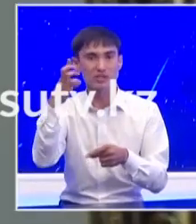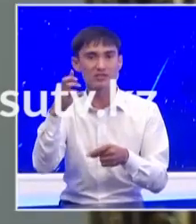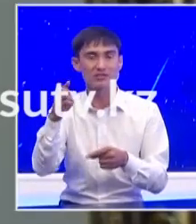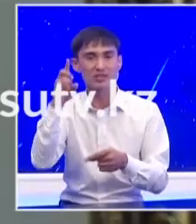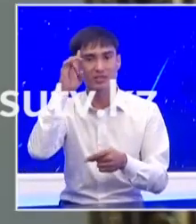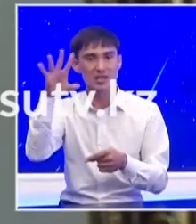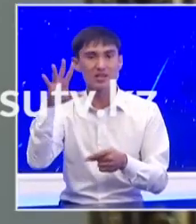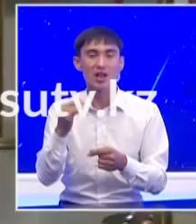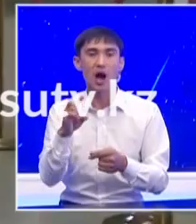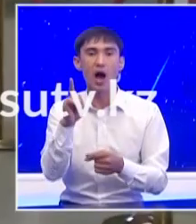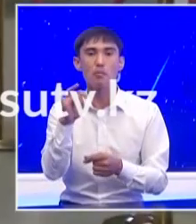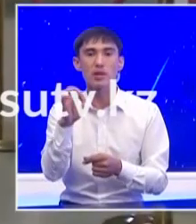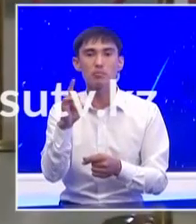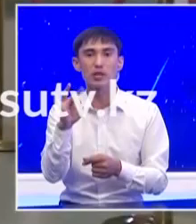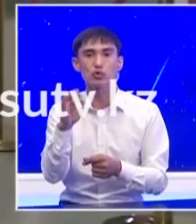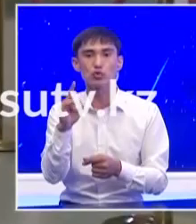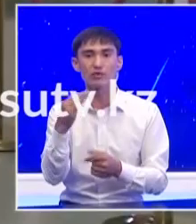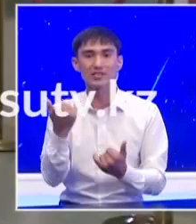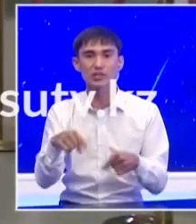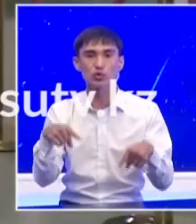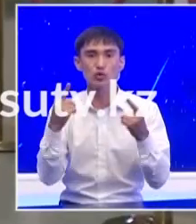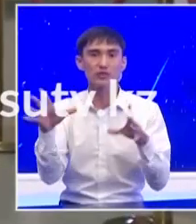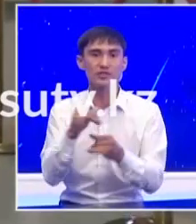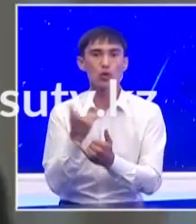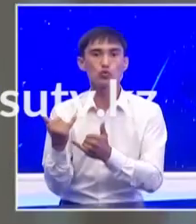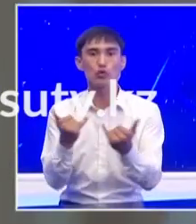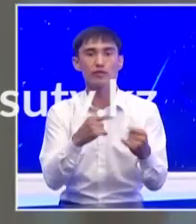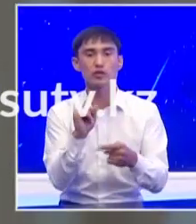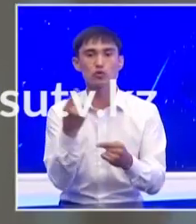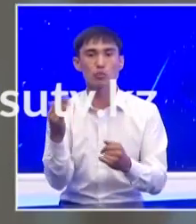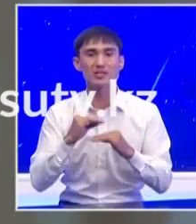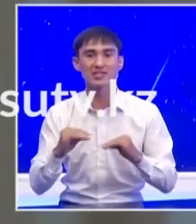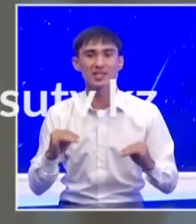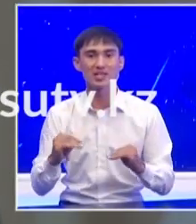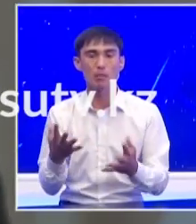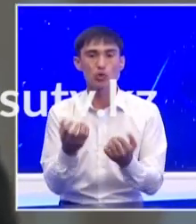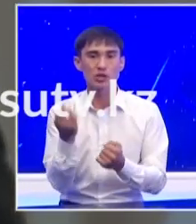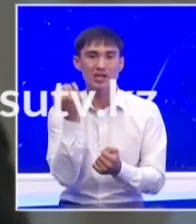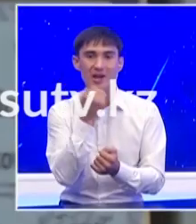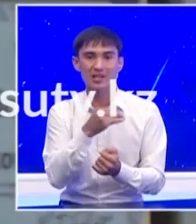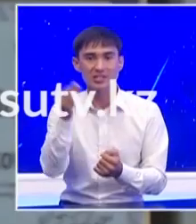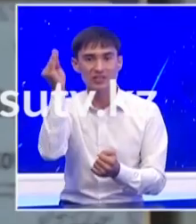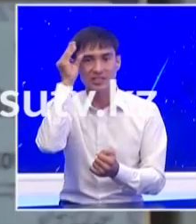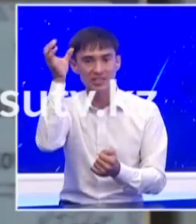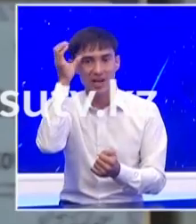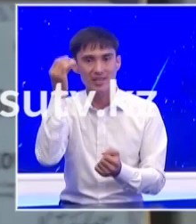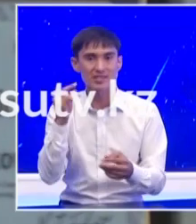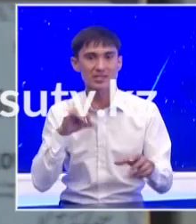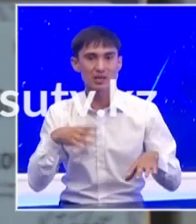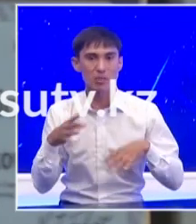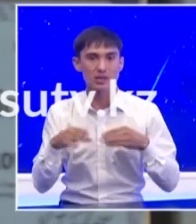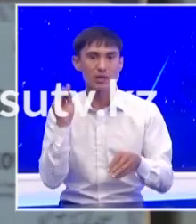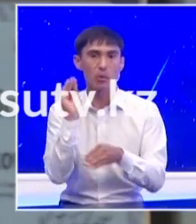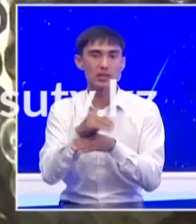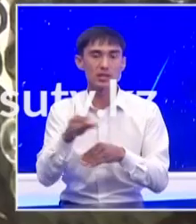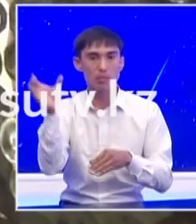государственного деятеля Ахмета Байтурсынова. Здесь созданы все условия для того, чтобы дети получали качественные знания и занимались